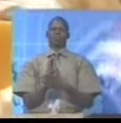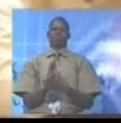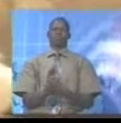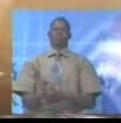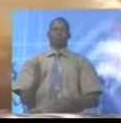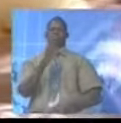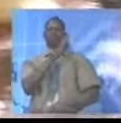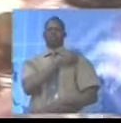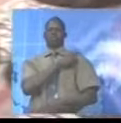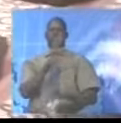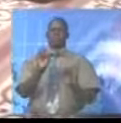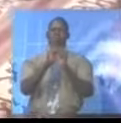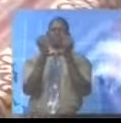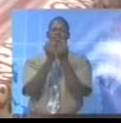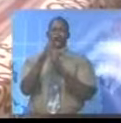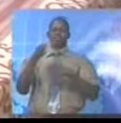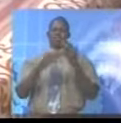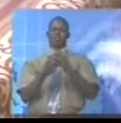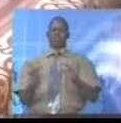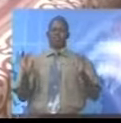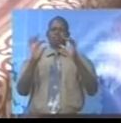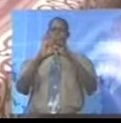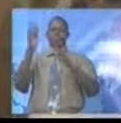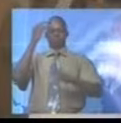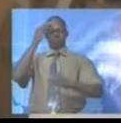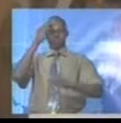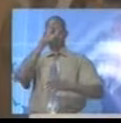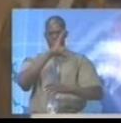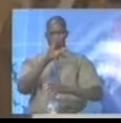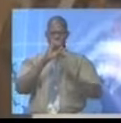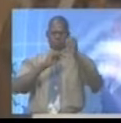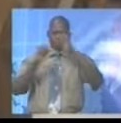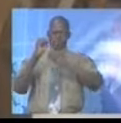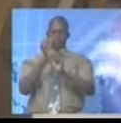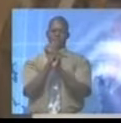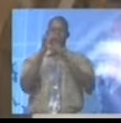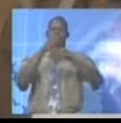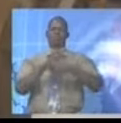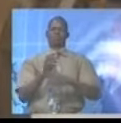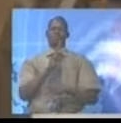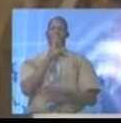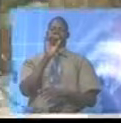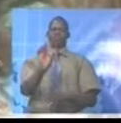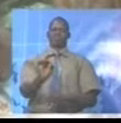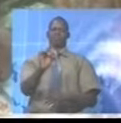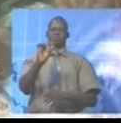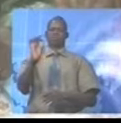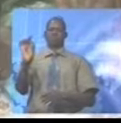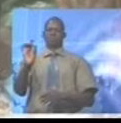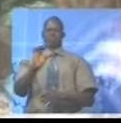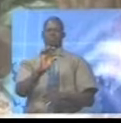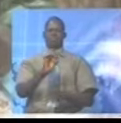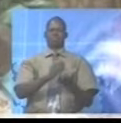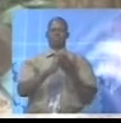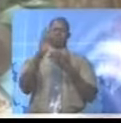Les responsables des structures centrales et rattachées du ministère de la Recherche scientifique et de l'Innovation se sont retrouvés les 28 et 29 mars